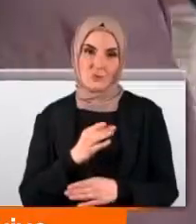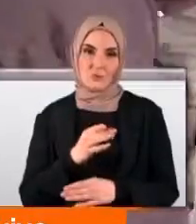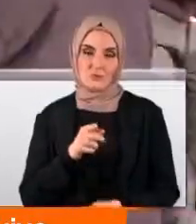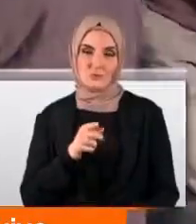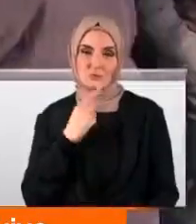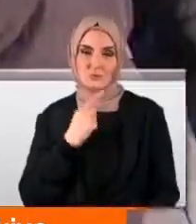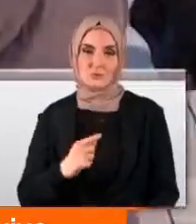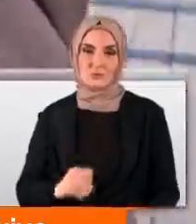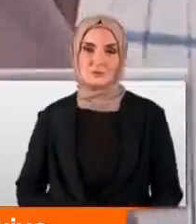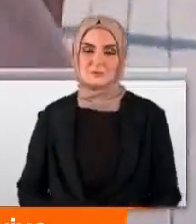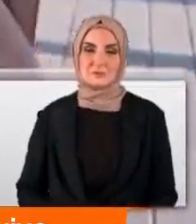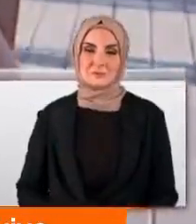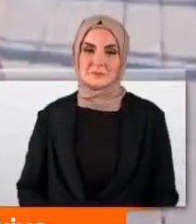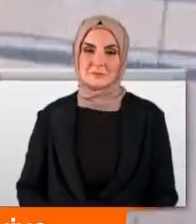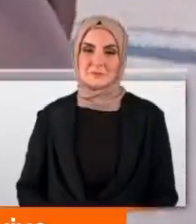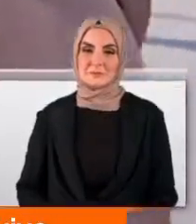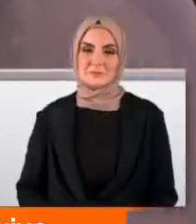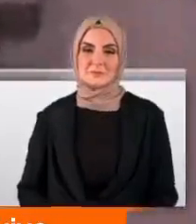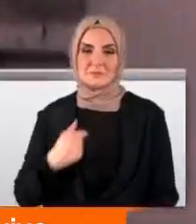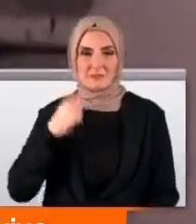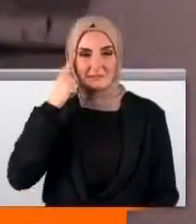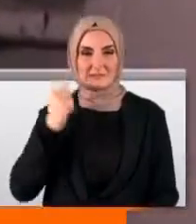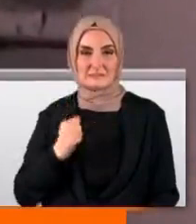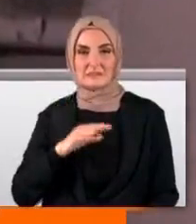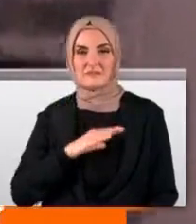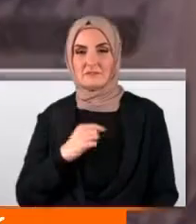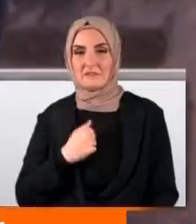Ortaya çıkıyor bak. Ben inatım, biraz katılmıyorum.